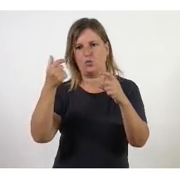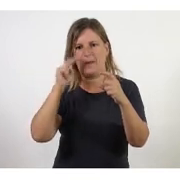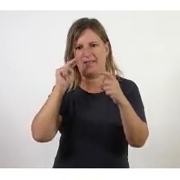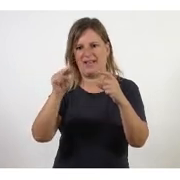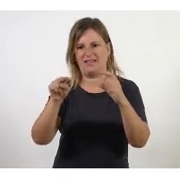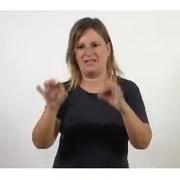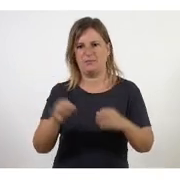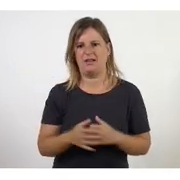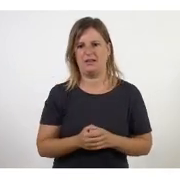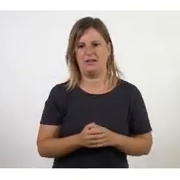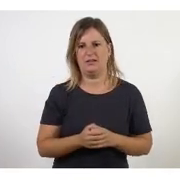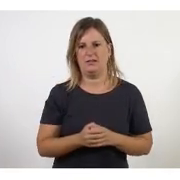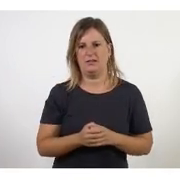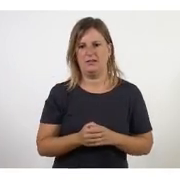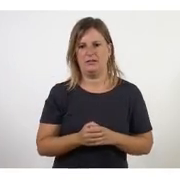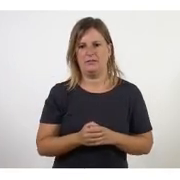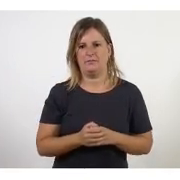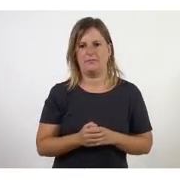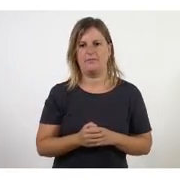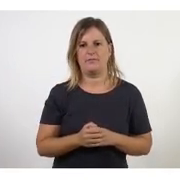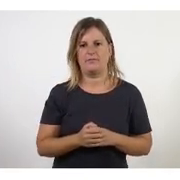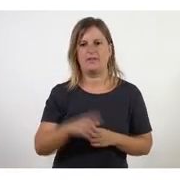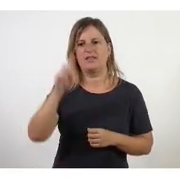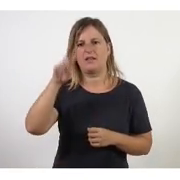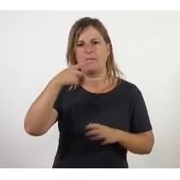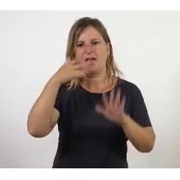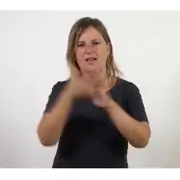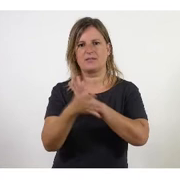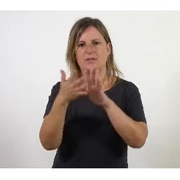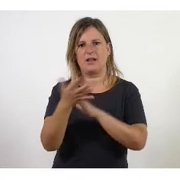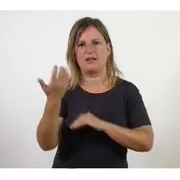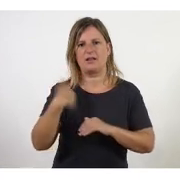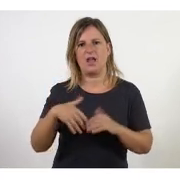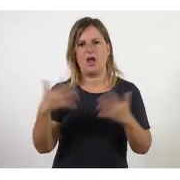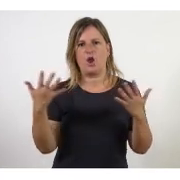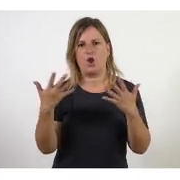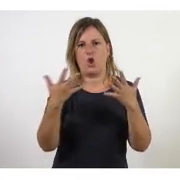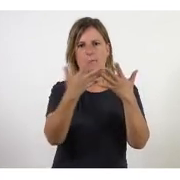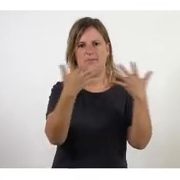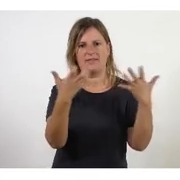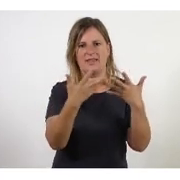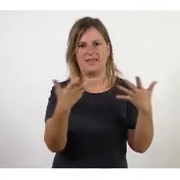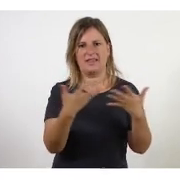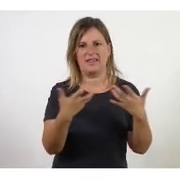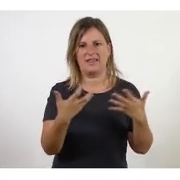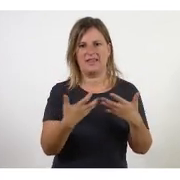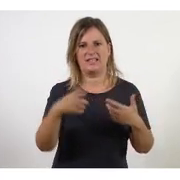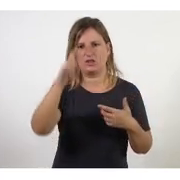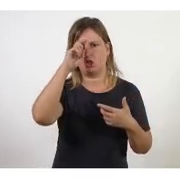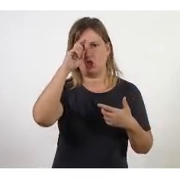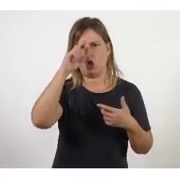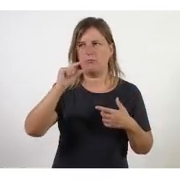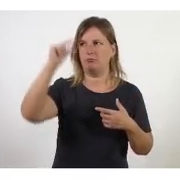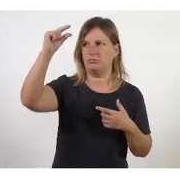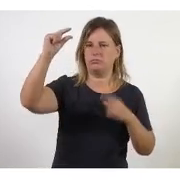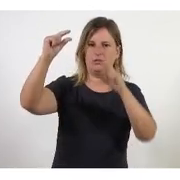transparent. I hem vist com ficar blocs de text, en el cas de del nom d'aquesta noia,